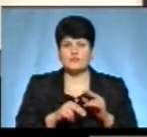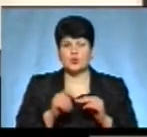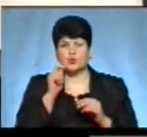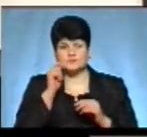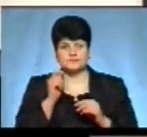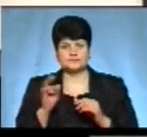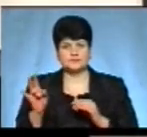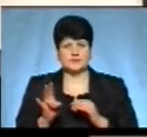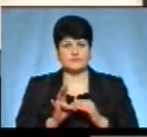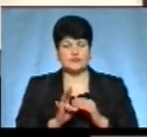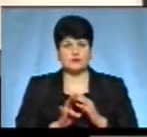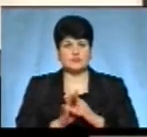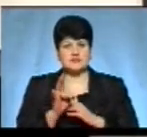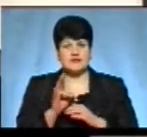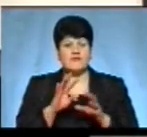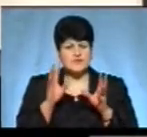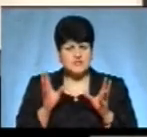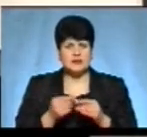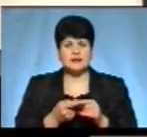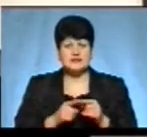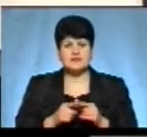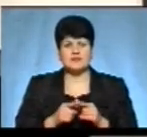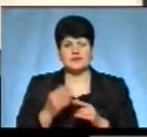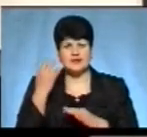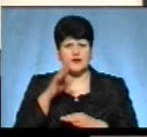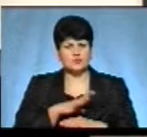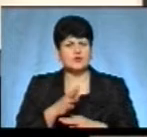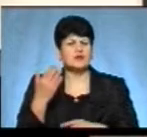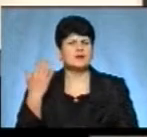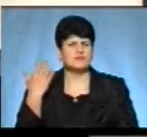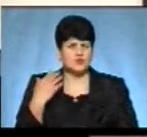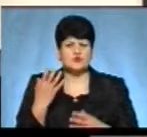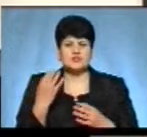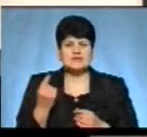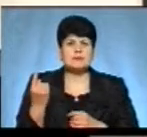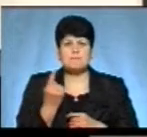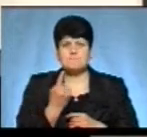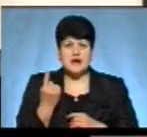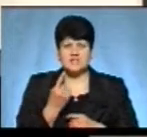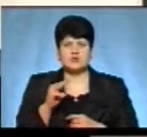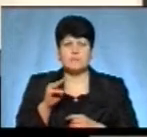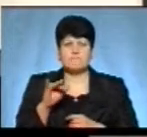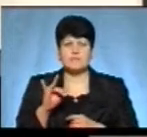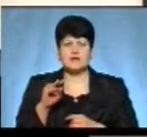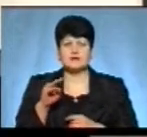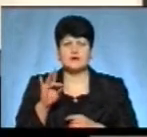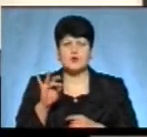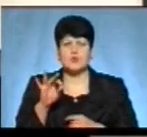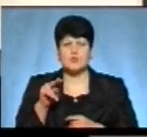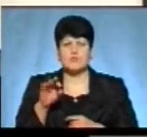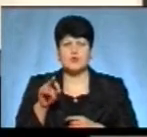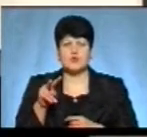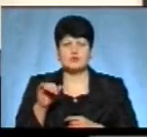церкви. Але взагалі ця ідея жила дуже давно. Ще з першого митрополита